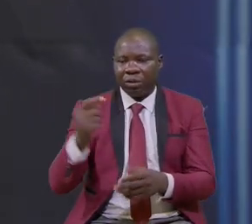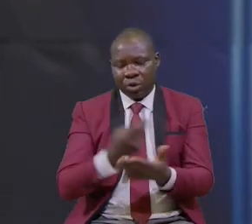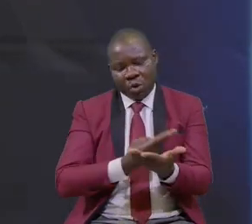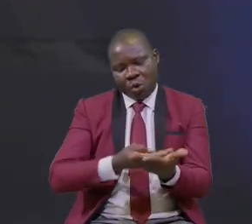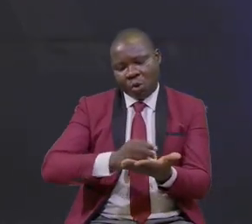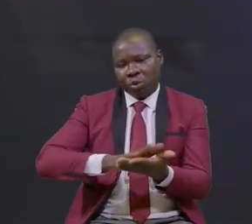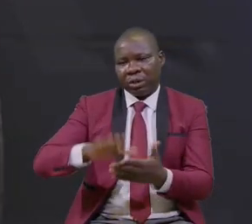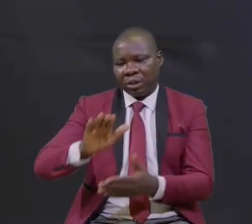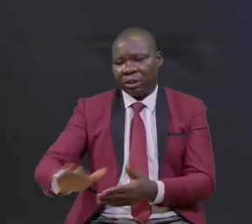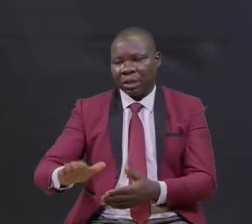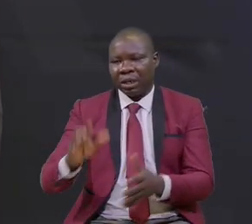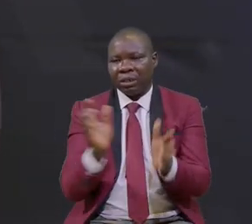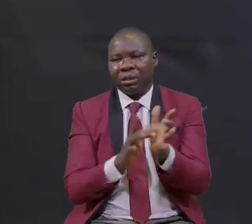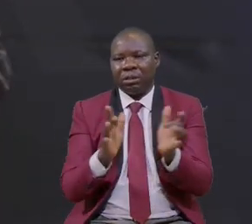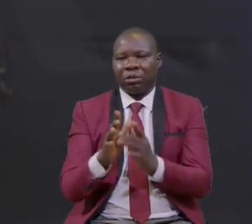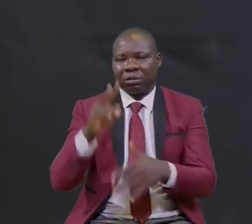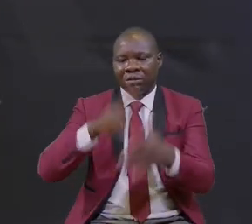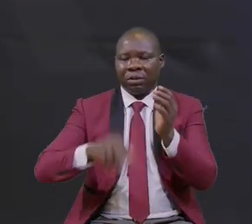du Saint Jésus-Christ.